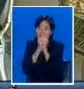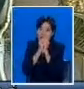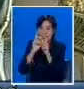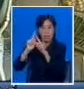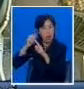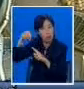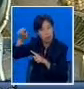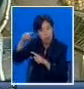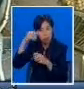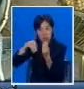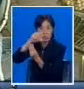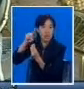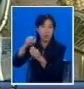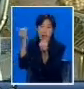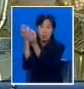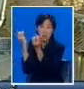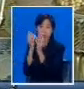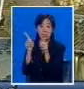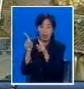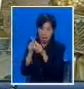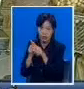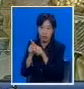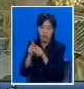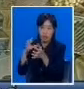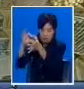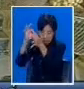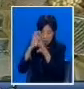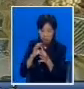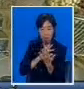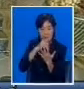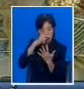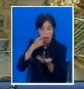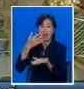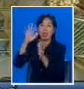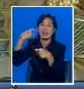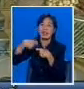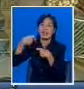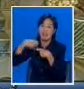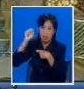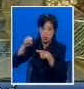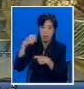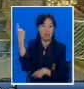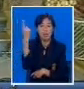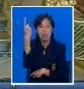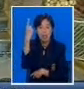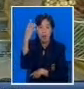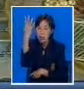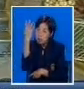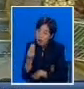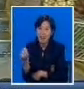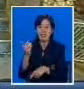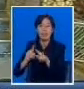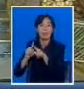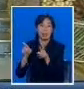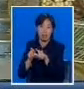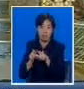ใหม่ๆทั้งหลายซึ่งเขาได้รับผลกระทบหมดแล้วก็เป็นเหตุสำคัญที่ทำให้การส่งออกการท่องเที่ยวเราลดลง แล้วเพื่อนที่อยู่ในประเทศไทยด้วยกันนะครับท่านนายกครับทีมงาน